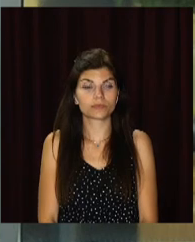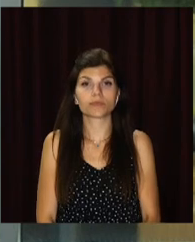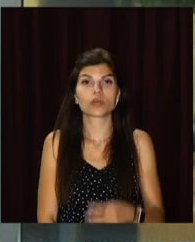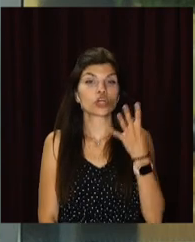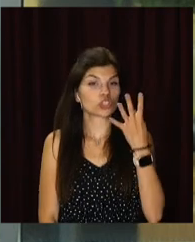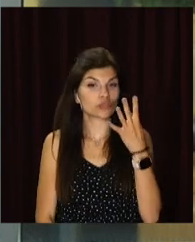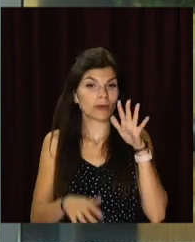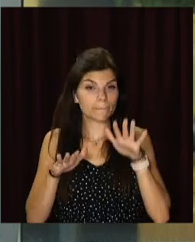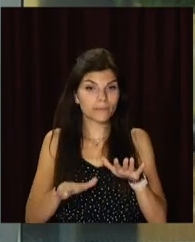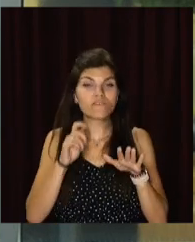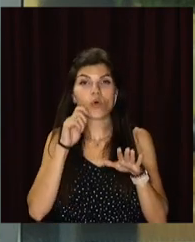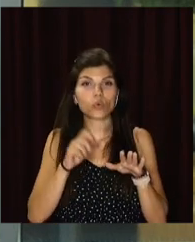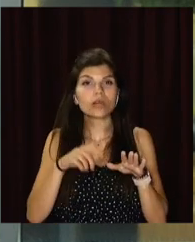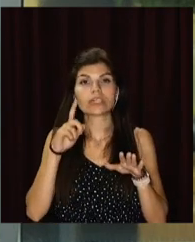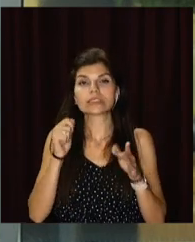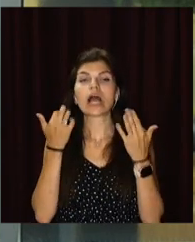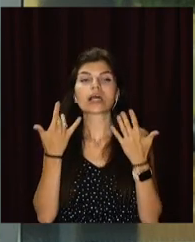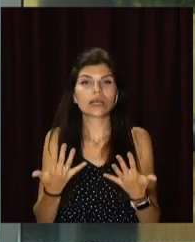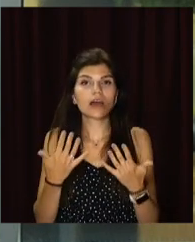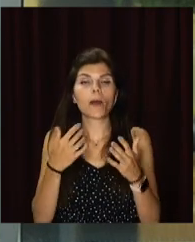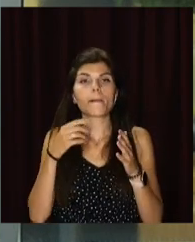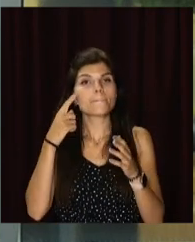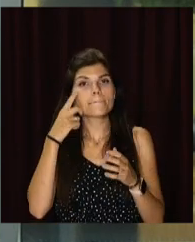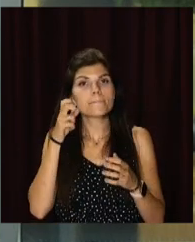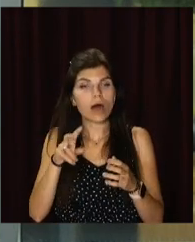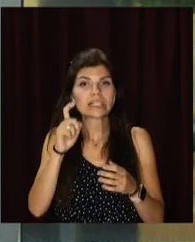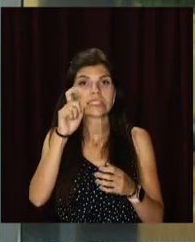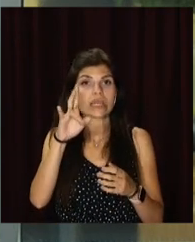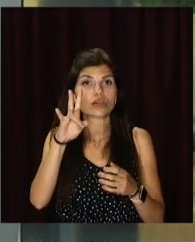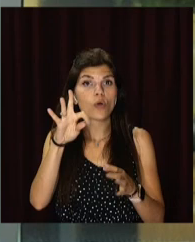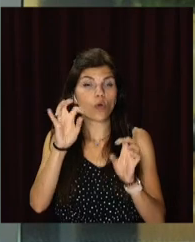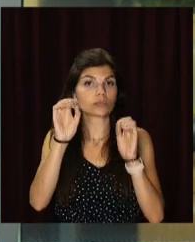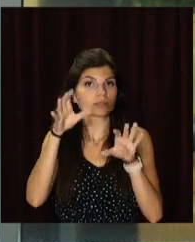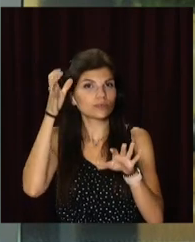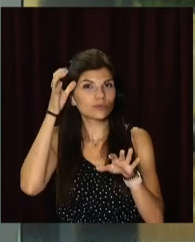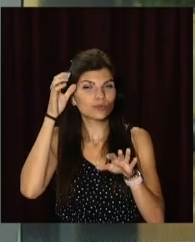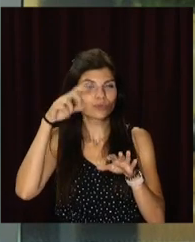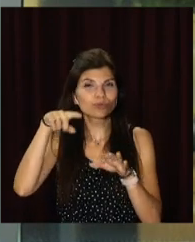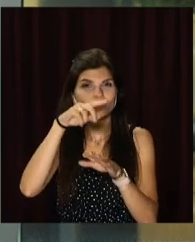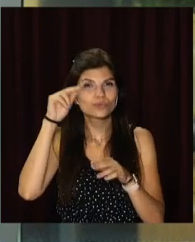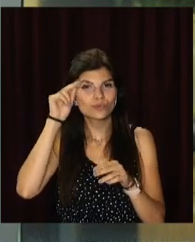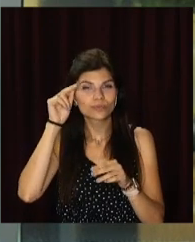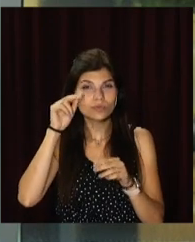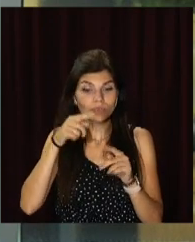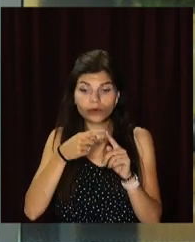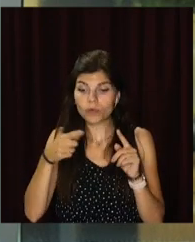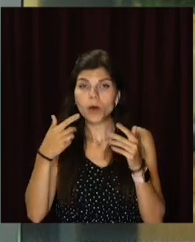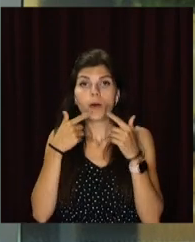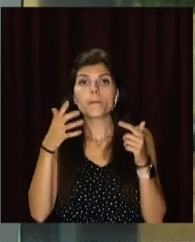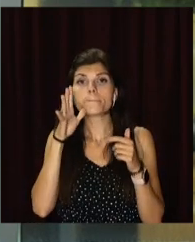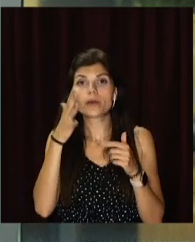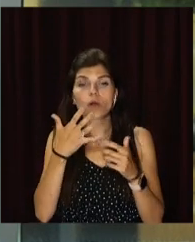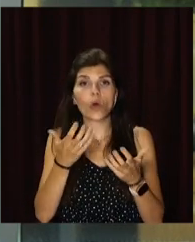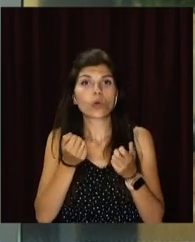Четверте місце в Україні за кількістю максимально набраних балів на зовнішньому незалежному оцінюванні. Таку позицію протягом останніх 5